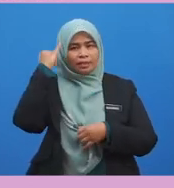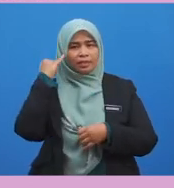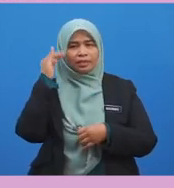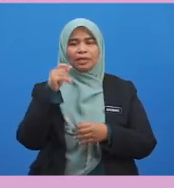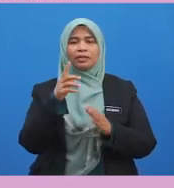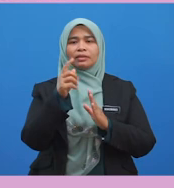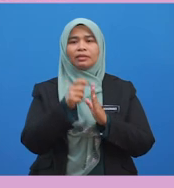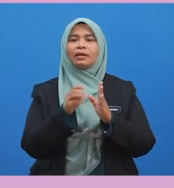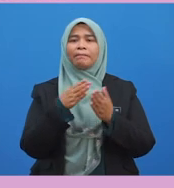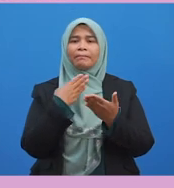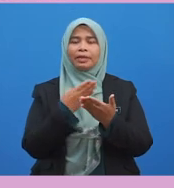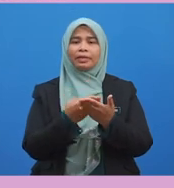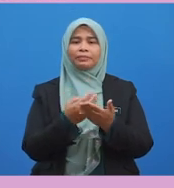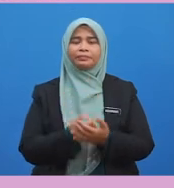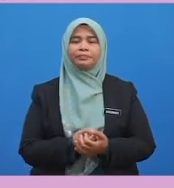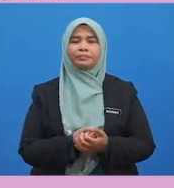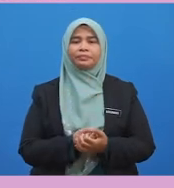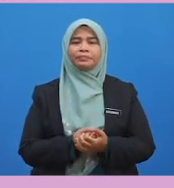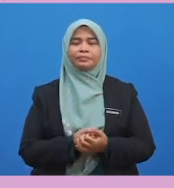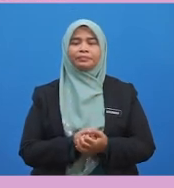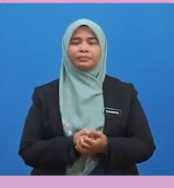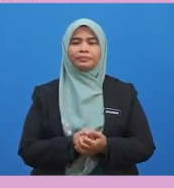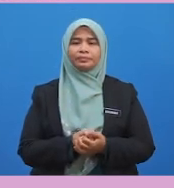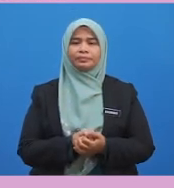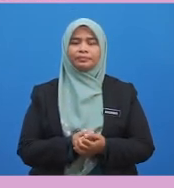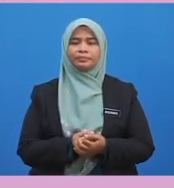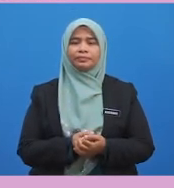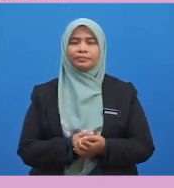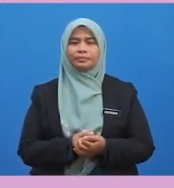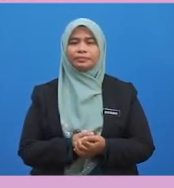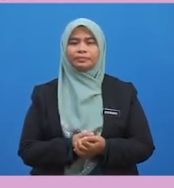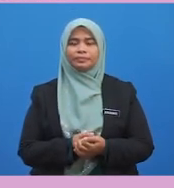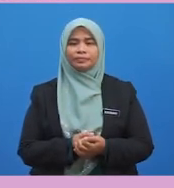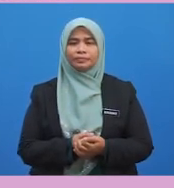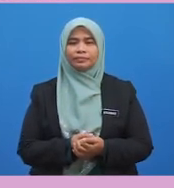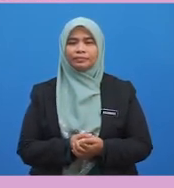mengembangkan idea sehingga mendapat idea yang terbaik.